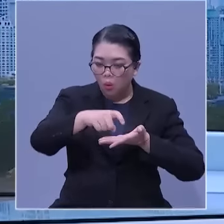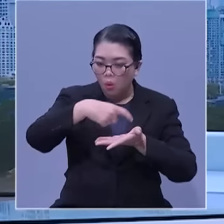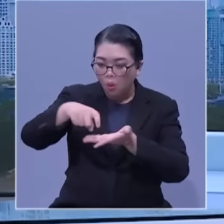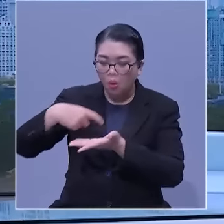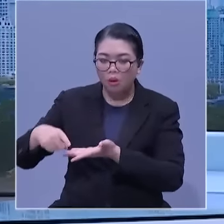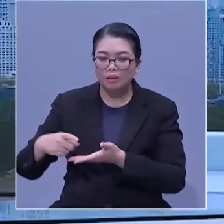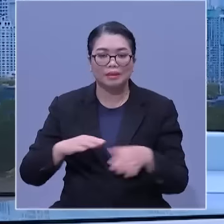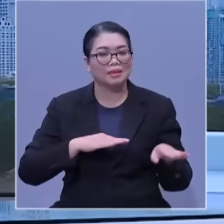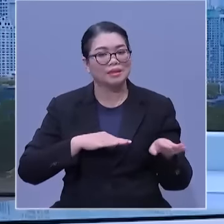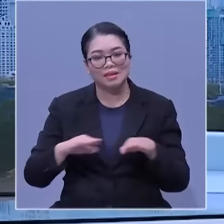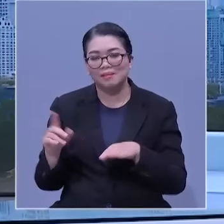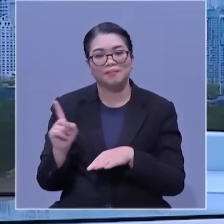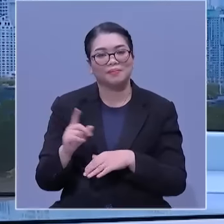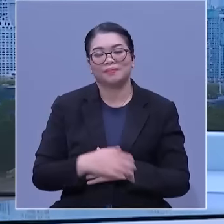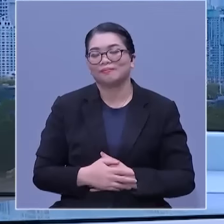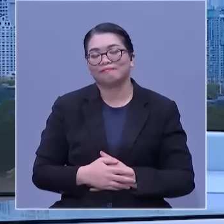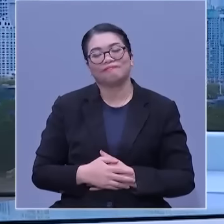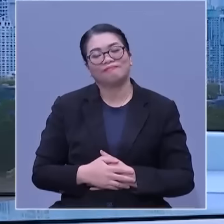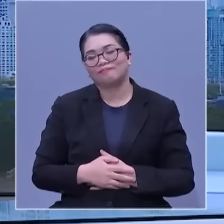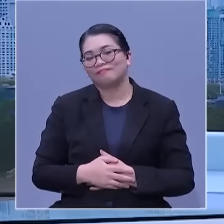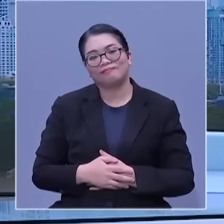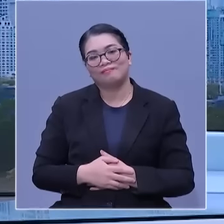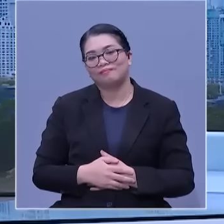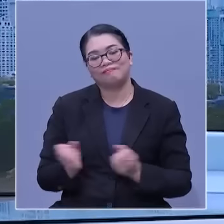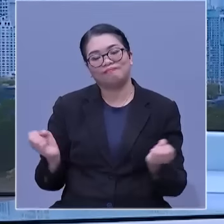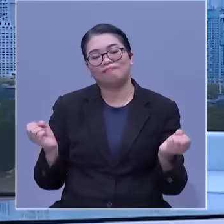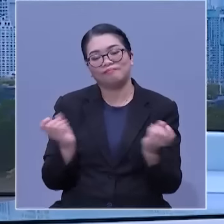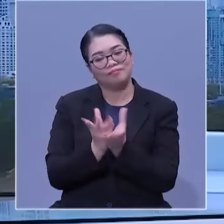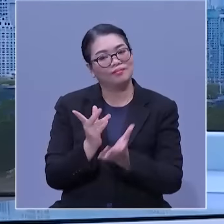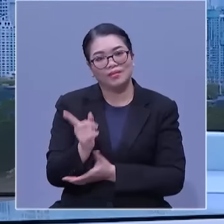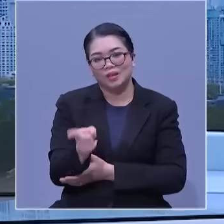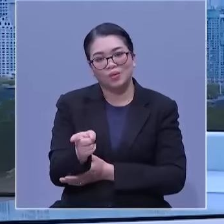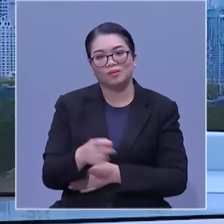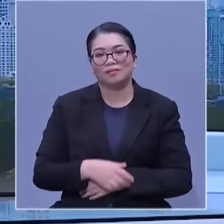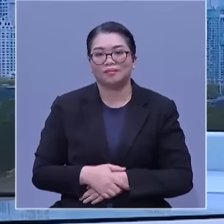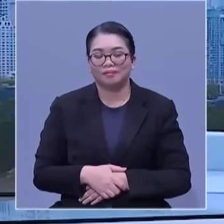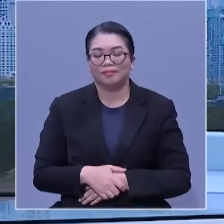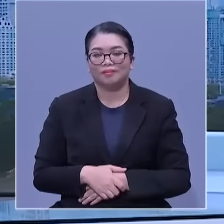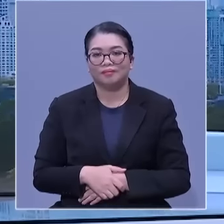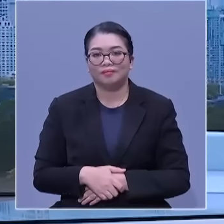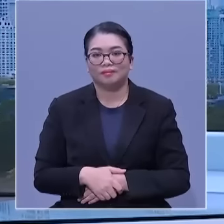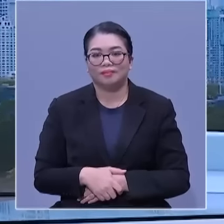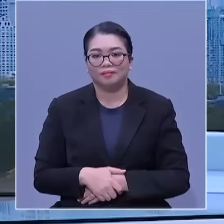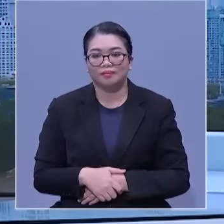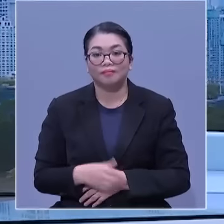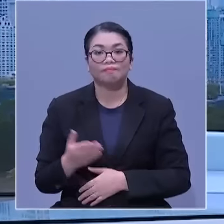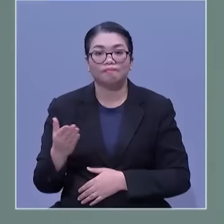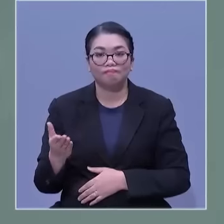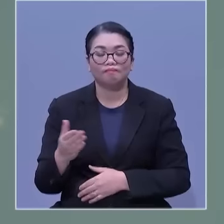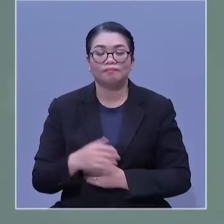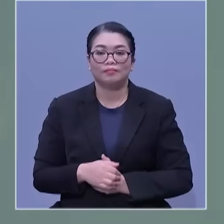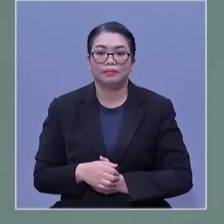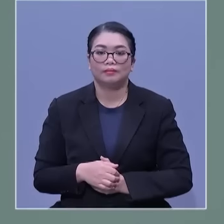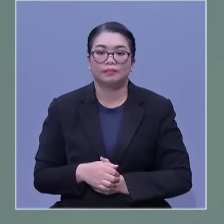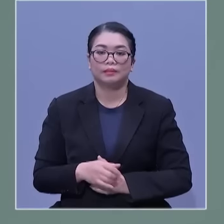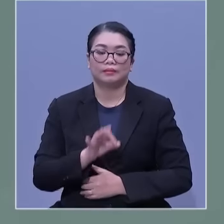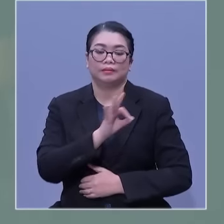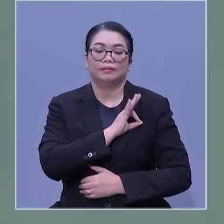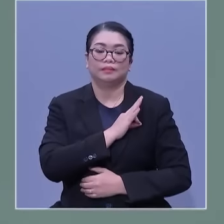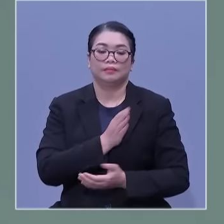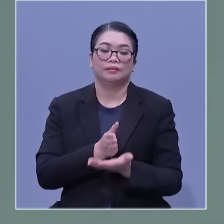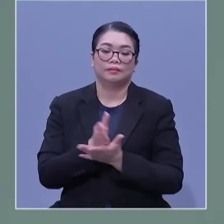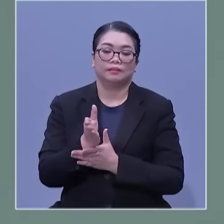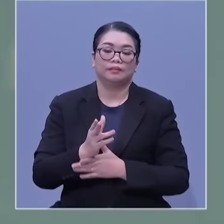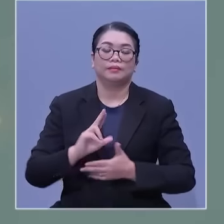ก็เตรียมกับเผชิญกับวิบากกรรมได้เลยนะคะคุณเรืองไกรบอกแบบนี้เลยค่ะทั้งด้านคุุณเรืองไกลีกิจวัฒนะสมาชิก